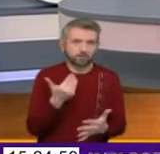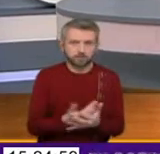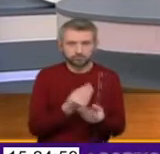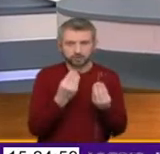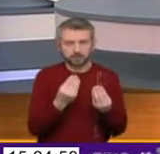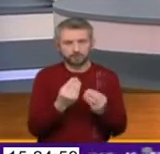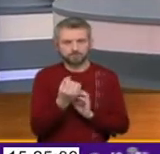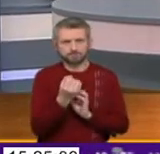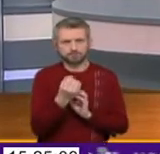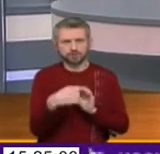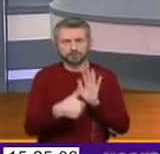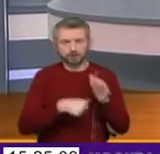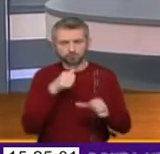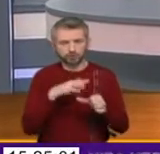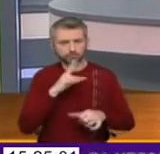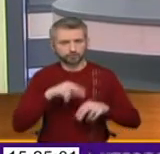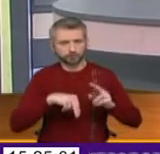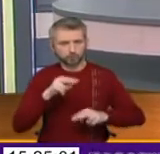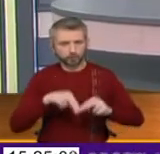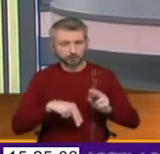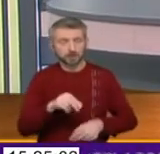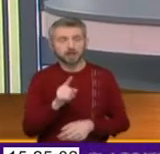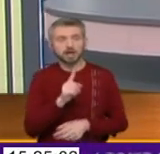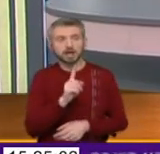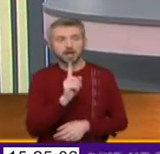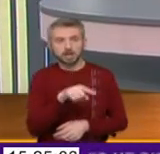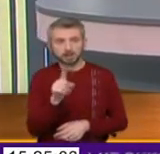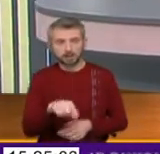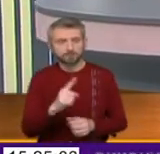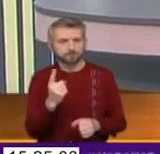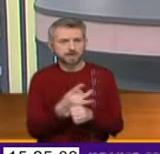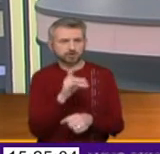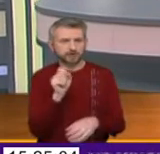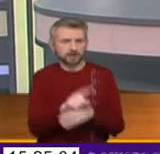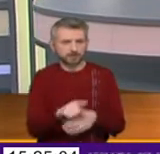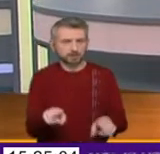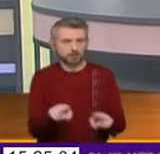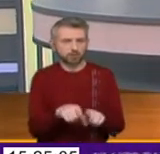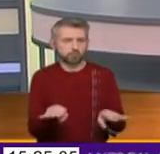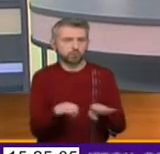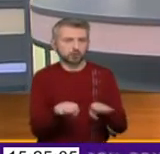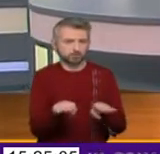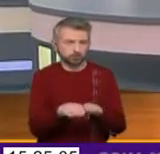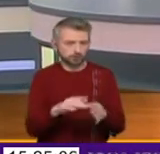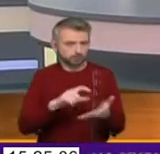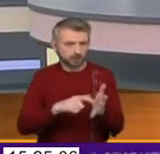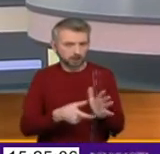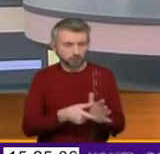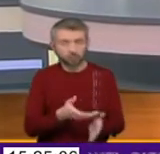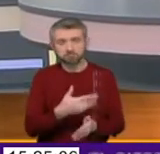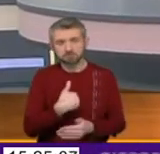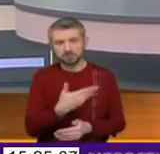в 15-16 році збудований, і от вони там вперше заказали таку подібну функціональну кімнату. Ми з